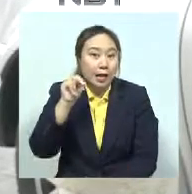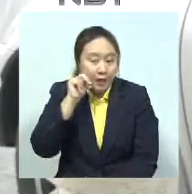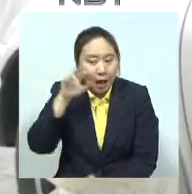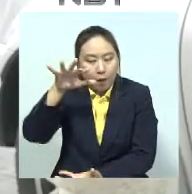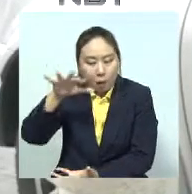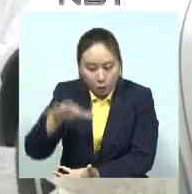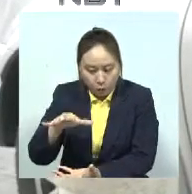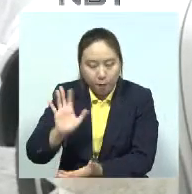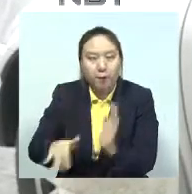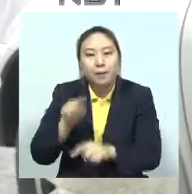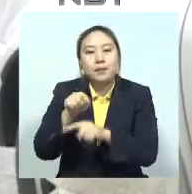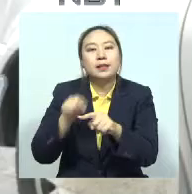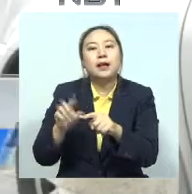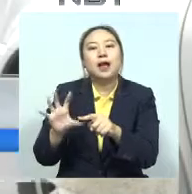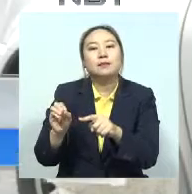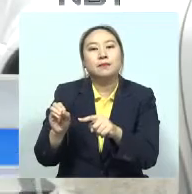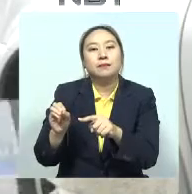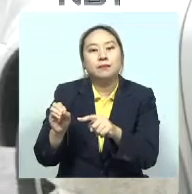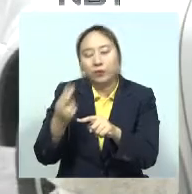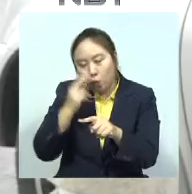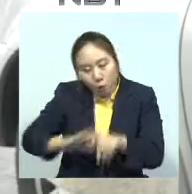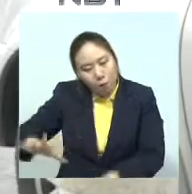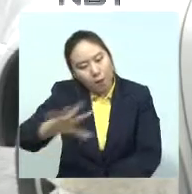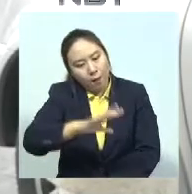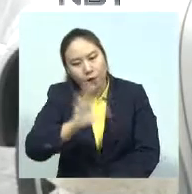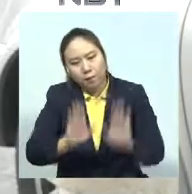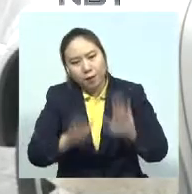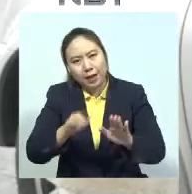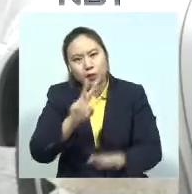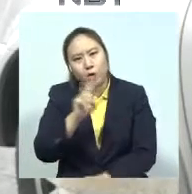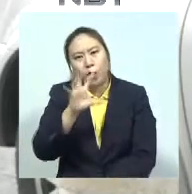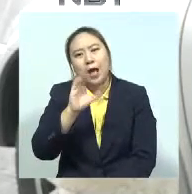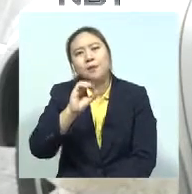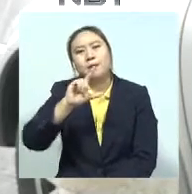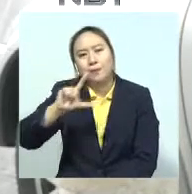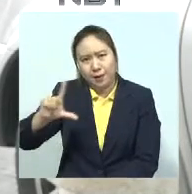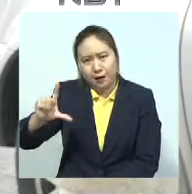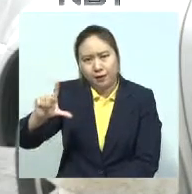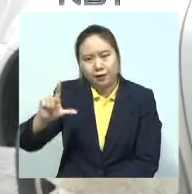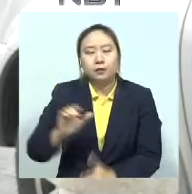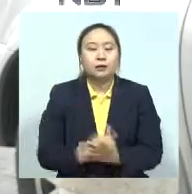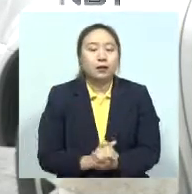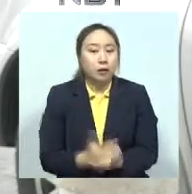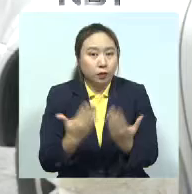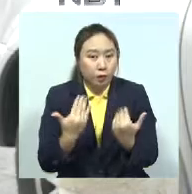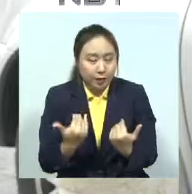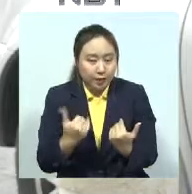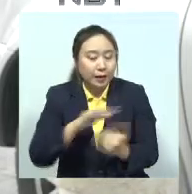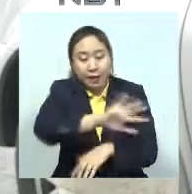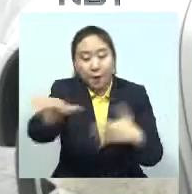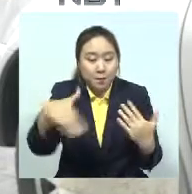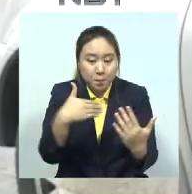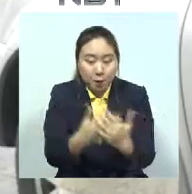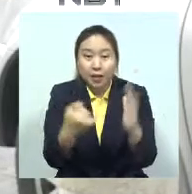ง 50% ของความจุในภาพรวมก็ประมาณ250ล้านใช่ครับพื้นที่ชลประทานเนี่ยทั้งหมดทั้